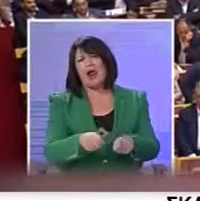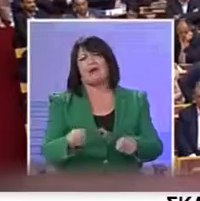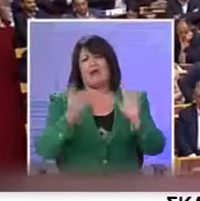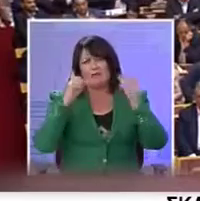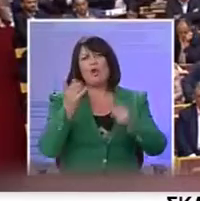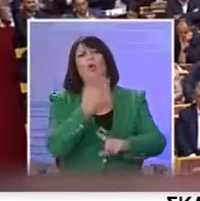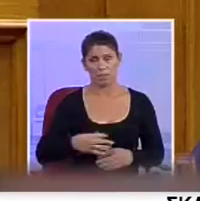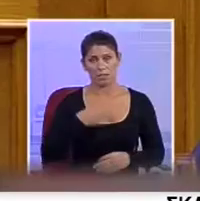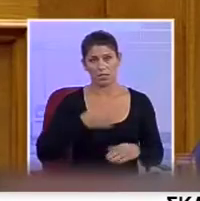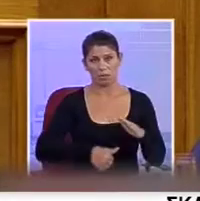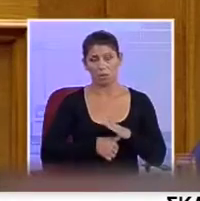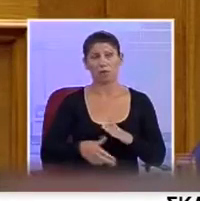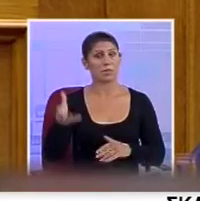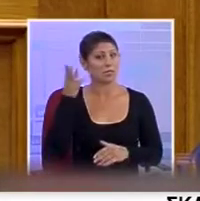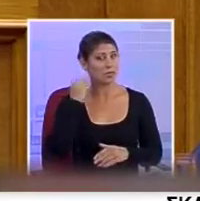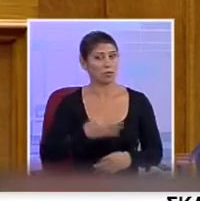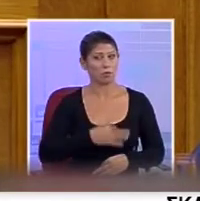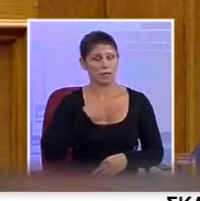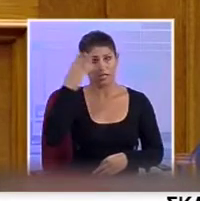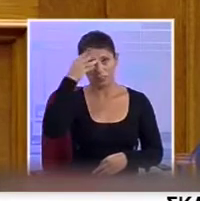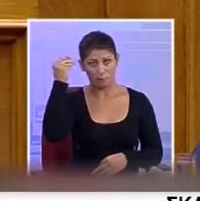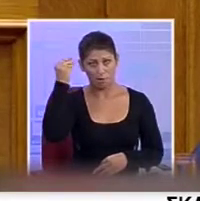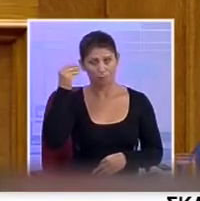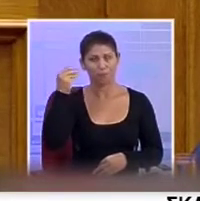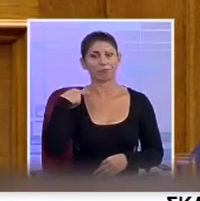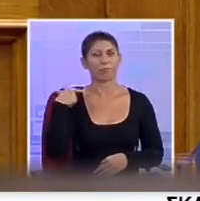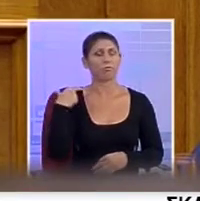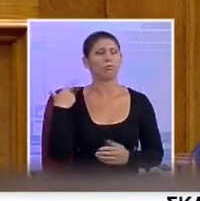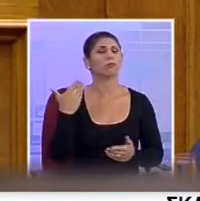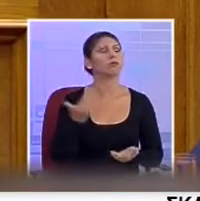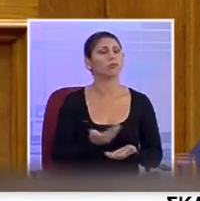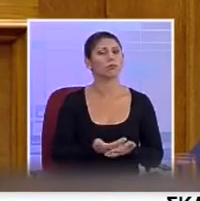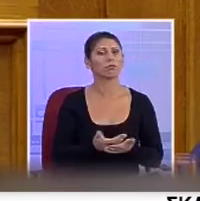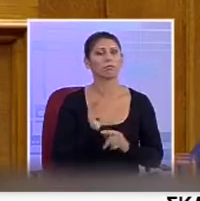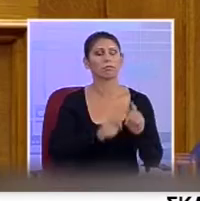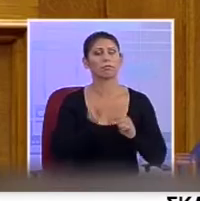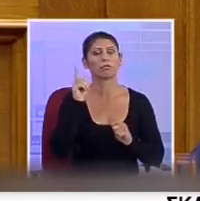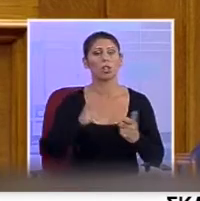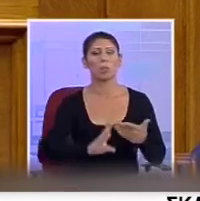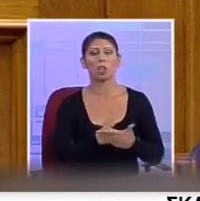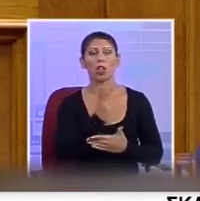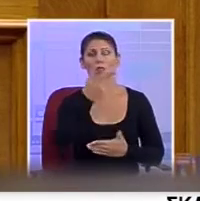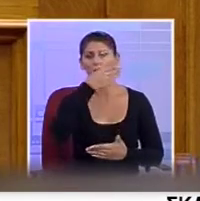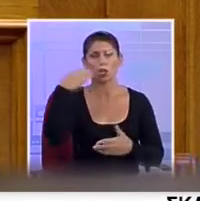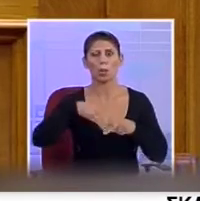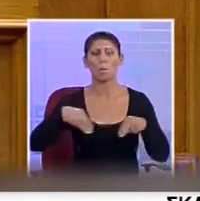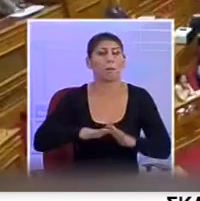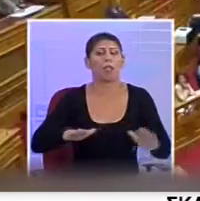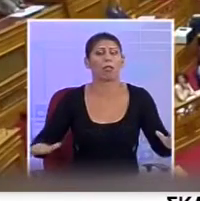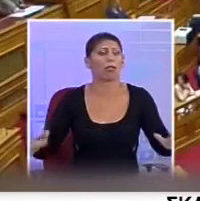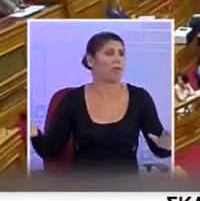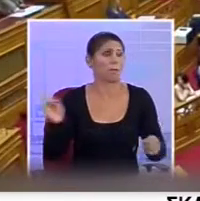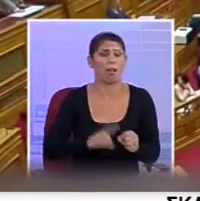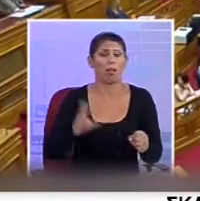αρχηγό. Σας ακούσαμε, κύριε Τσίπρα, να καλείτε σε συγκρότηση ενός προοδευτικού μετόπου απέναντι στον